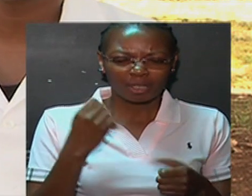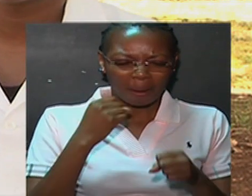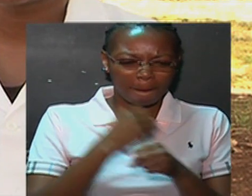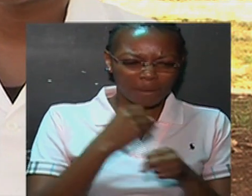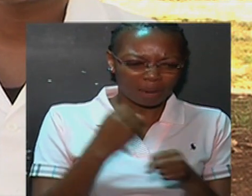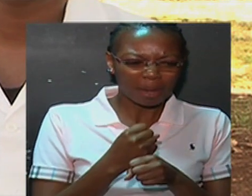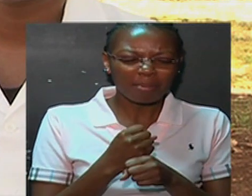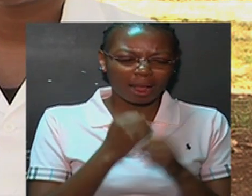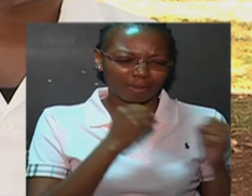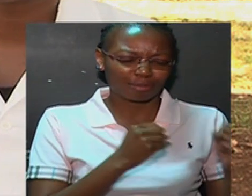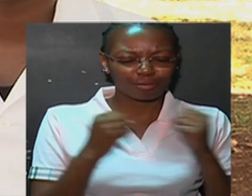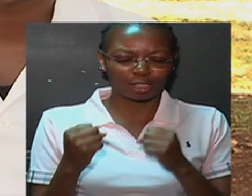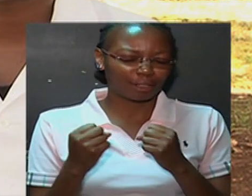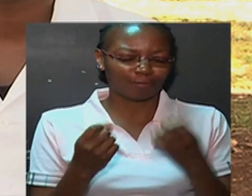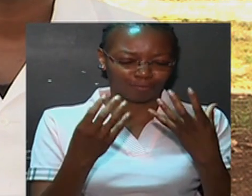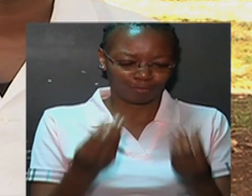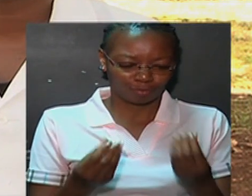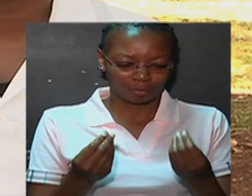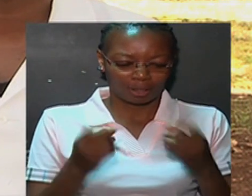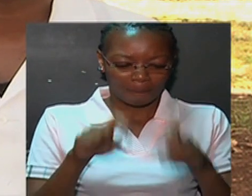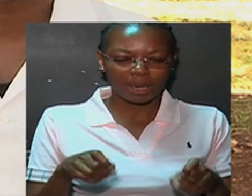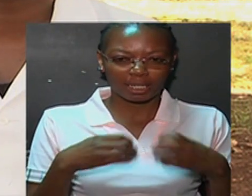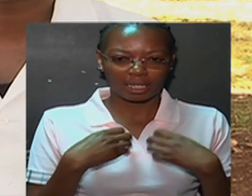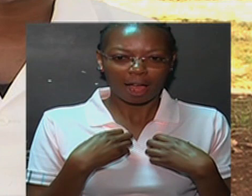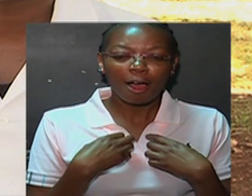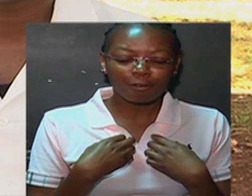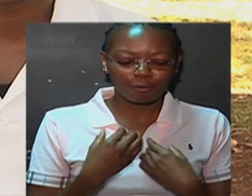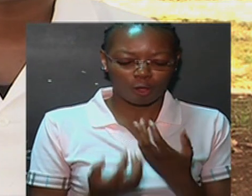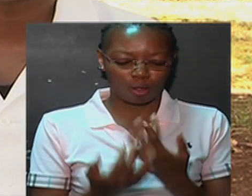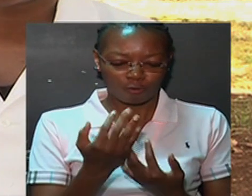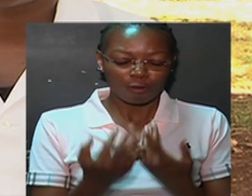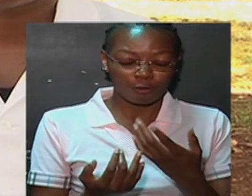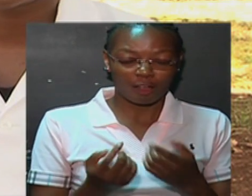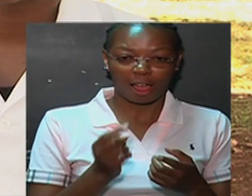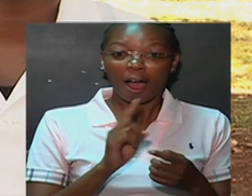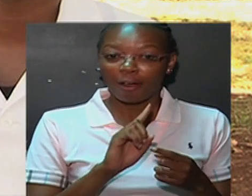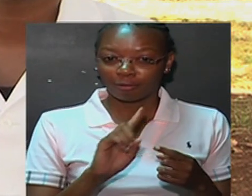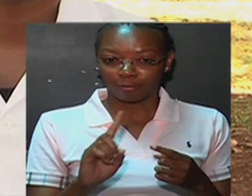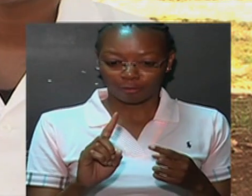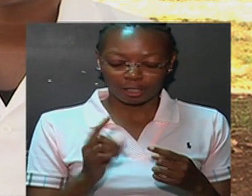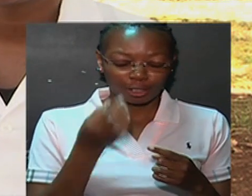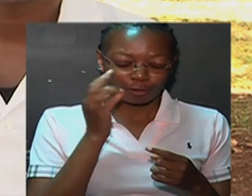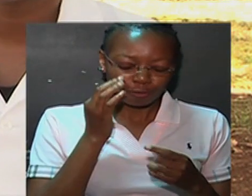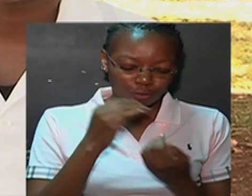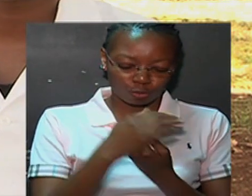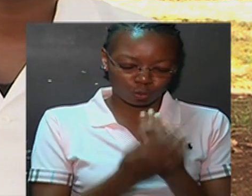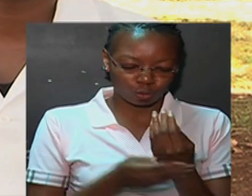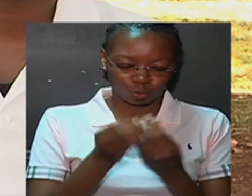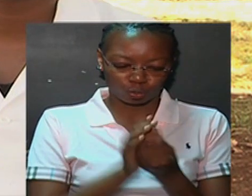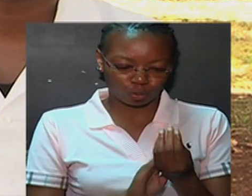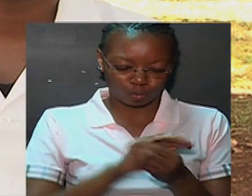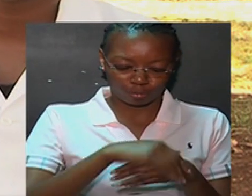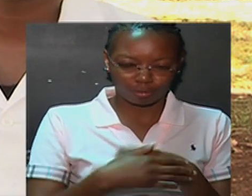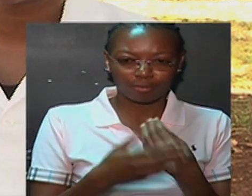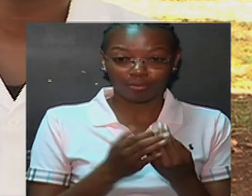Tukishaweka kwa jiko, kuna ile kiasi tutaweka ya sukari na pia tutaweka citric acid, tutakoroga. Ikishaiva tutaweka for